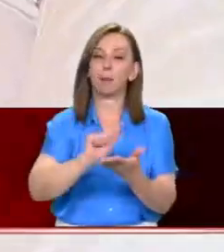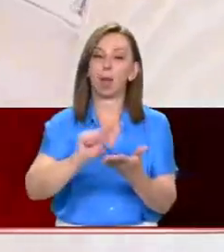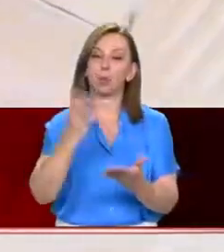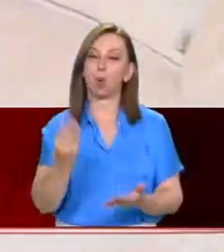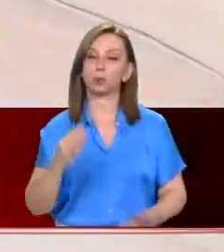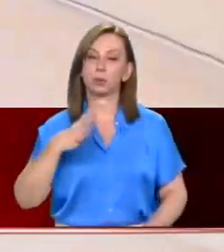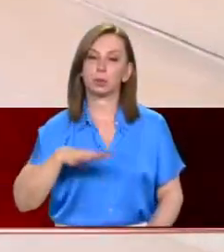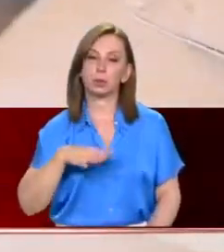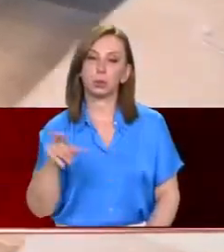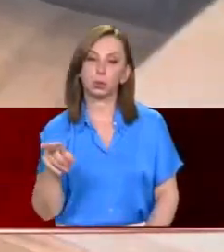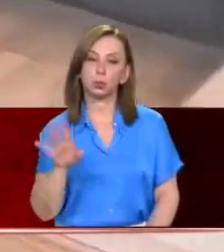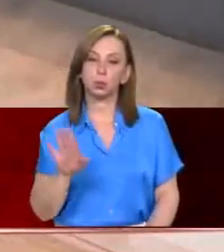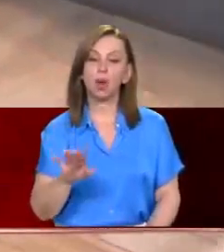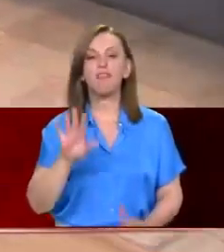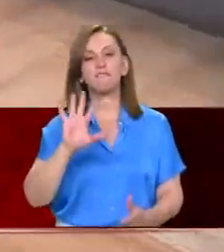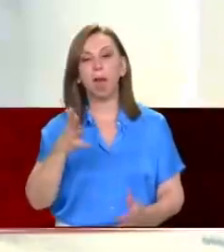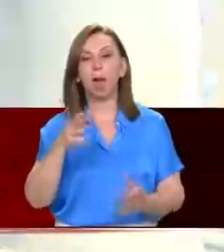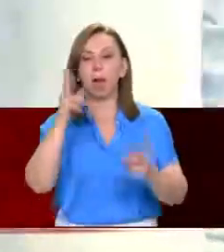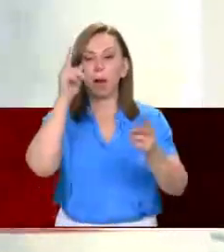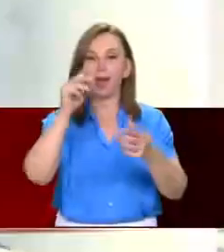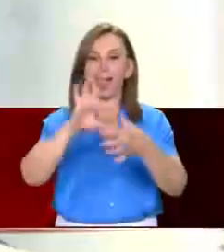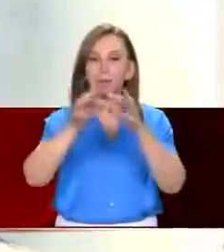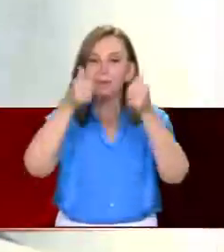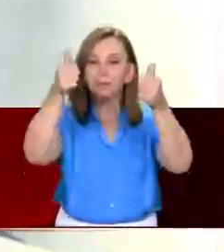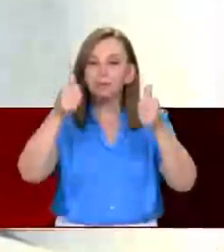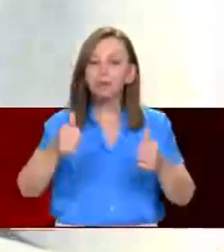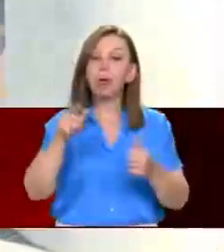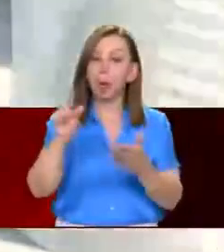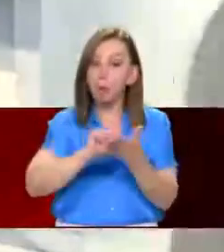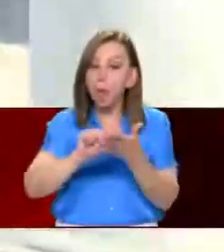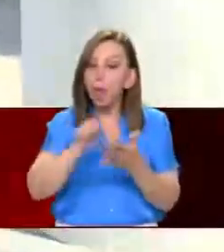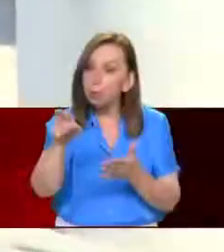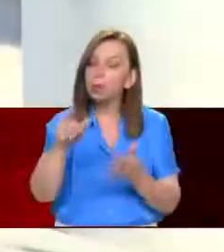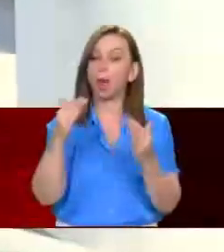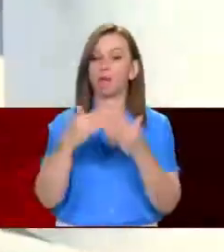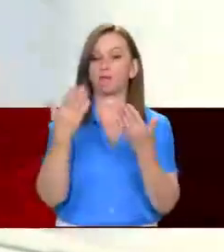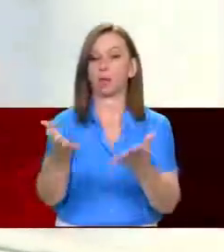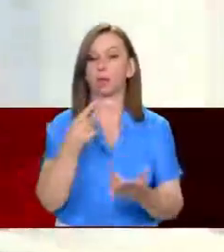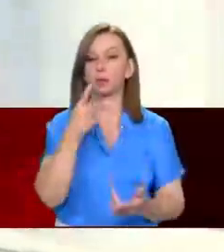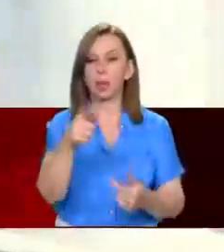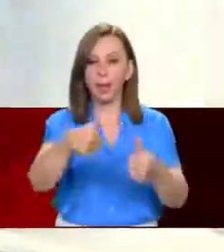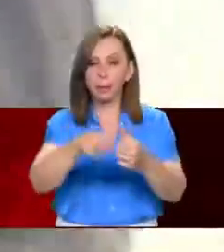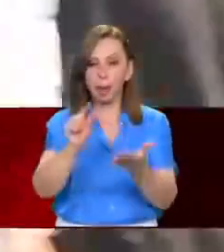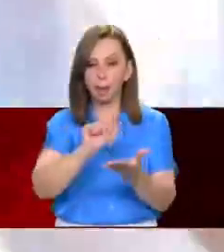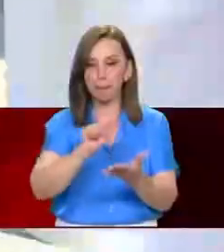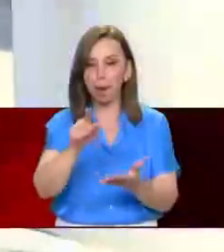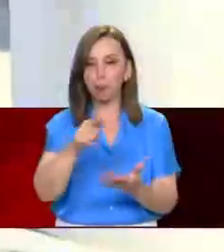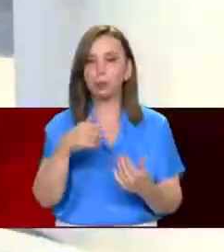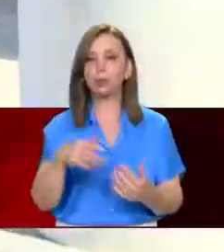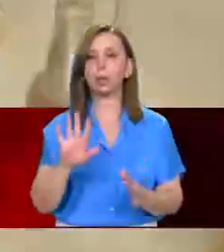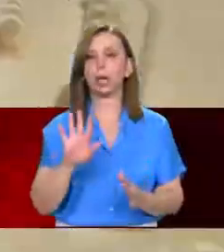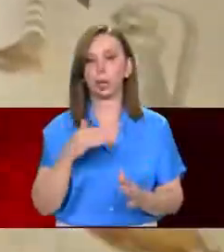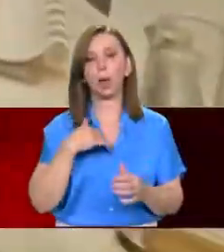bile sadece memura kiralanır yazıyor. Biz de evet kiramızı zamanında ödüyoruz. Eşiniz memur mu? Hayır değil. Düzenli olarak